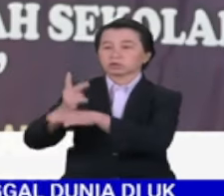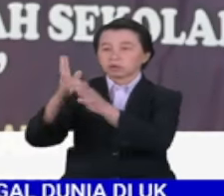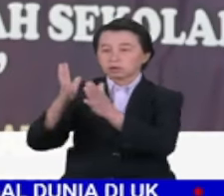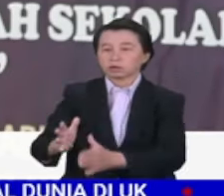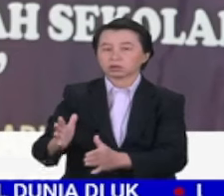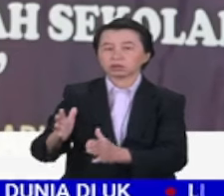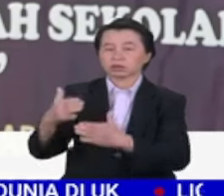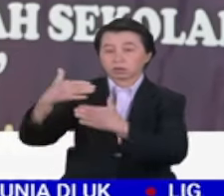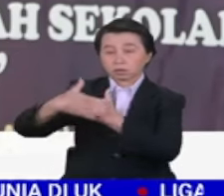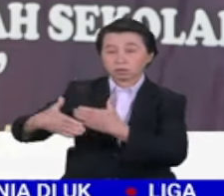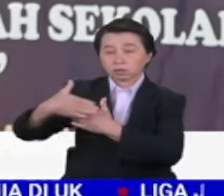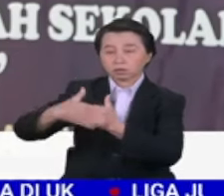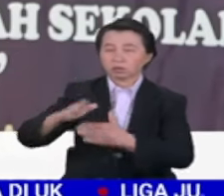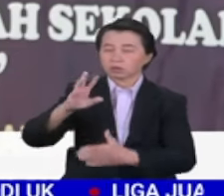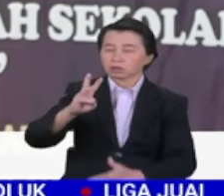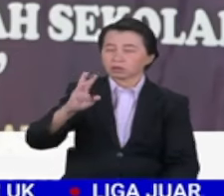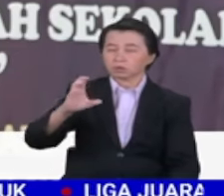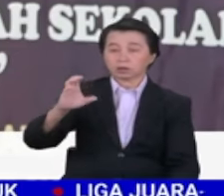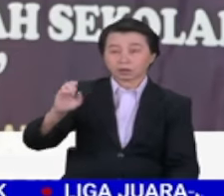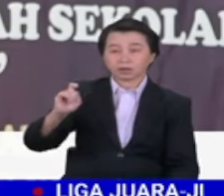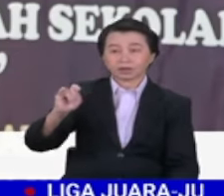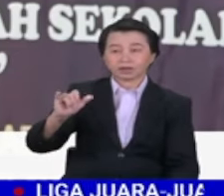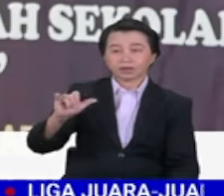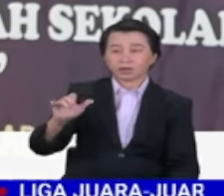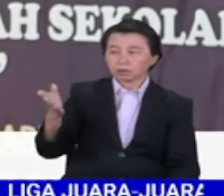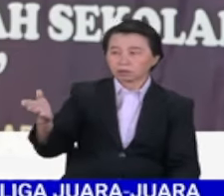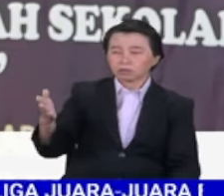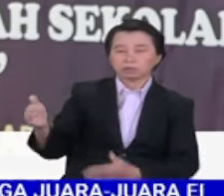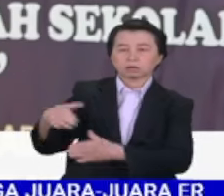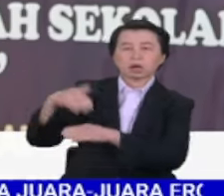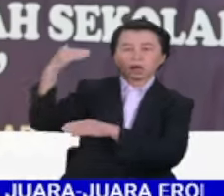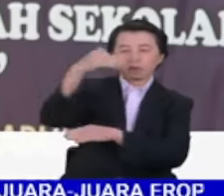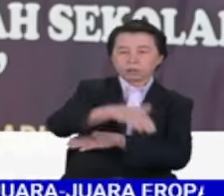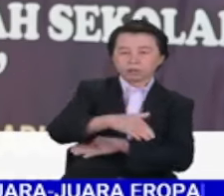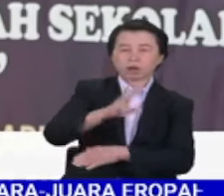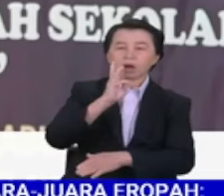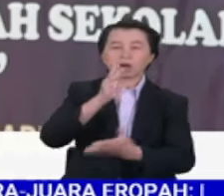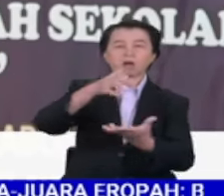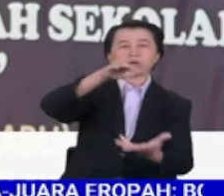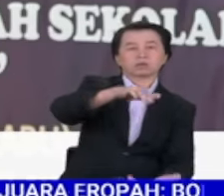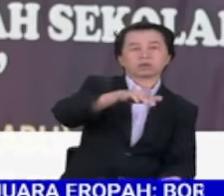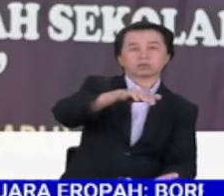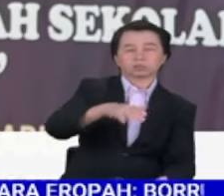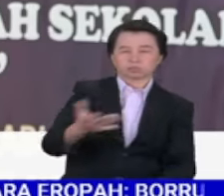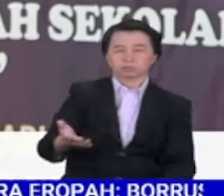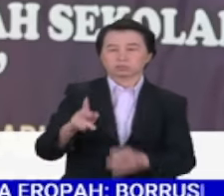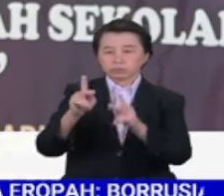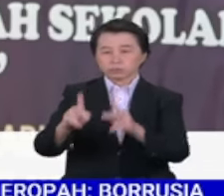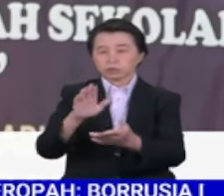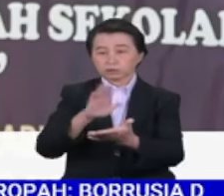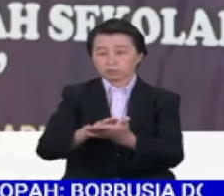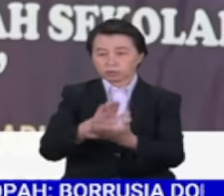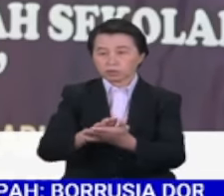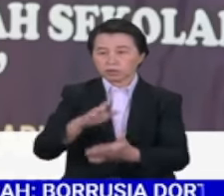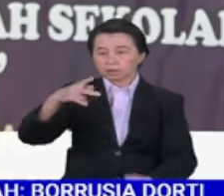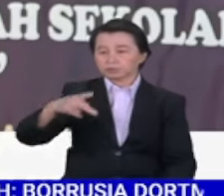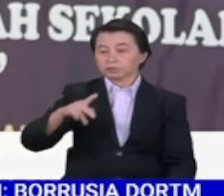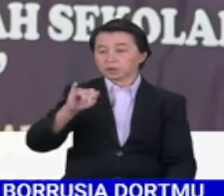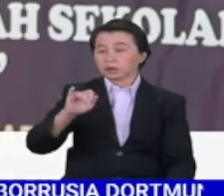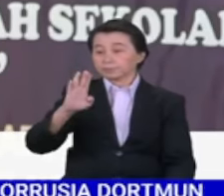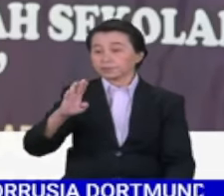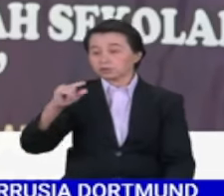yaitu double City untuk mengantar air pihak sekolah dan pihak vipji telah